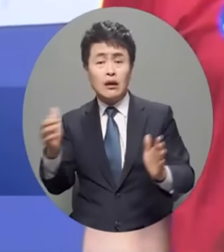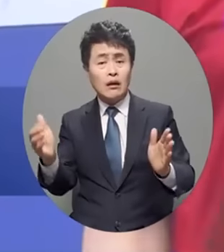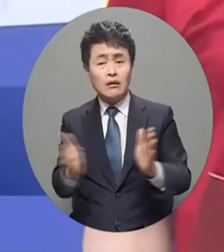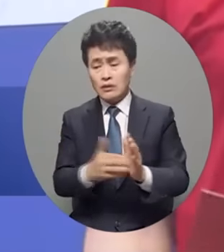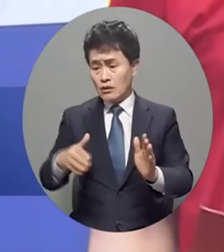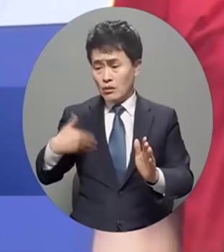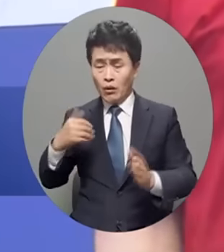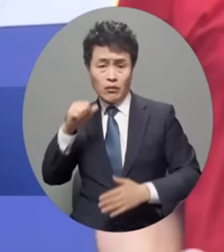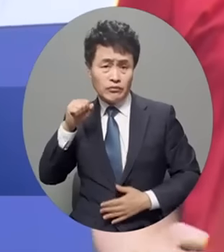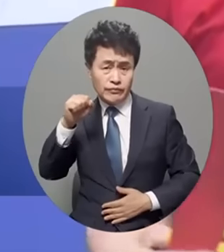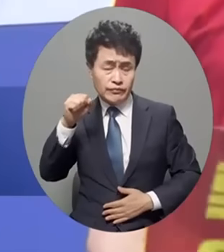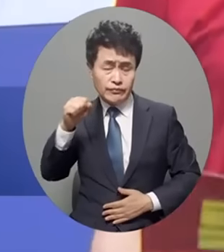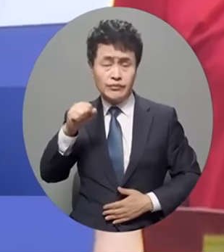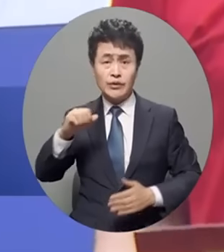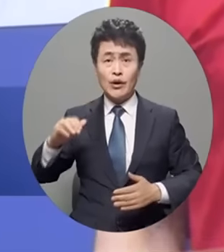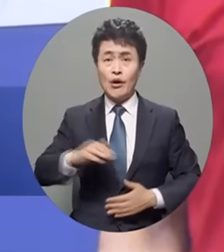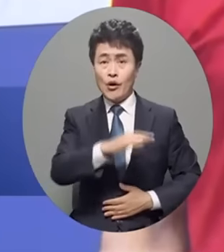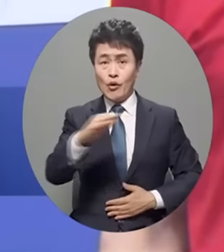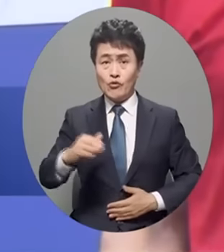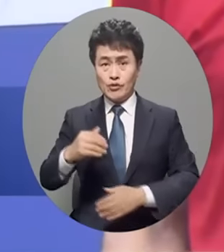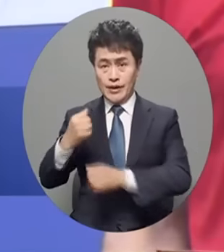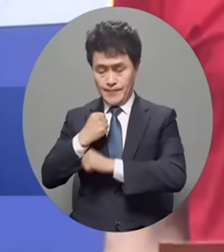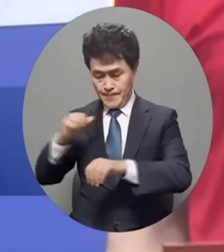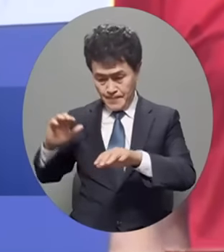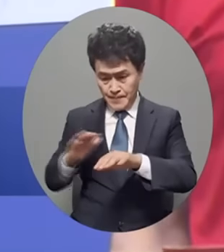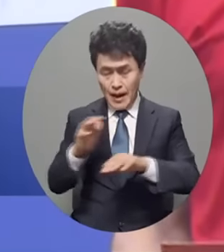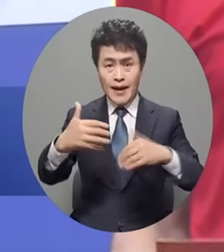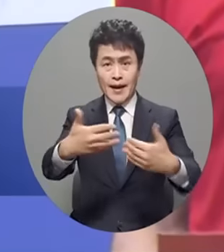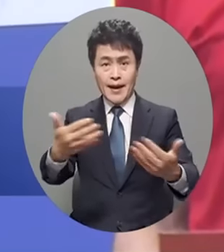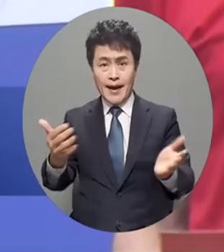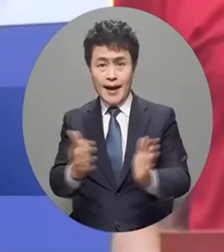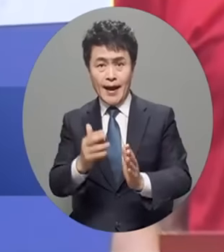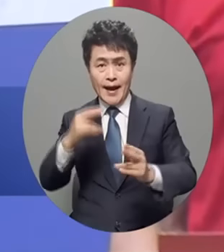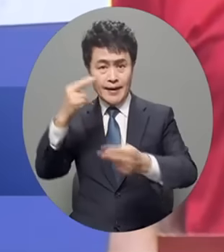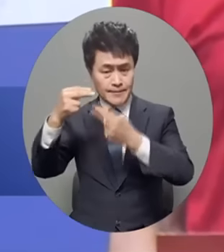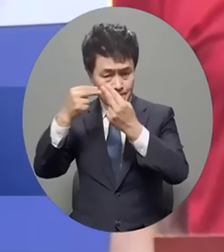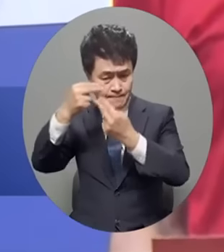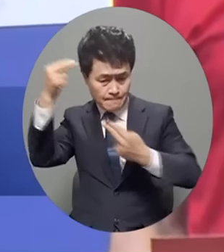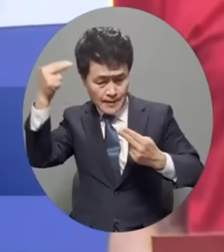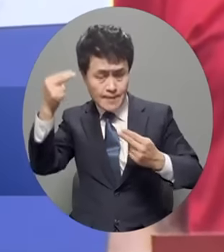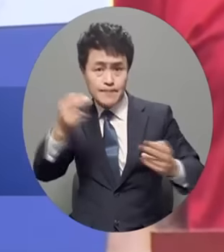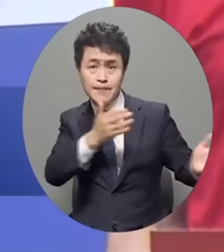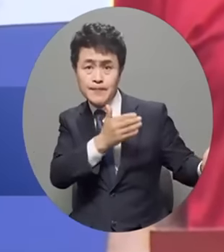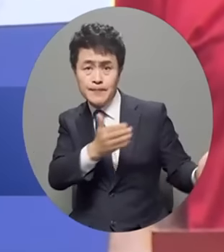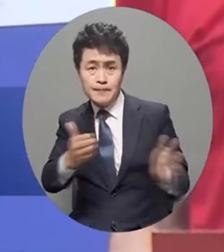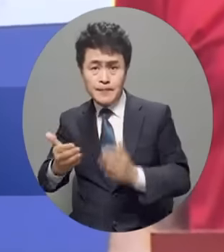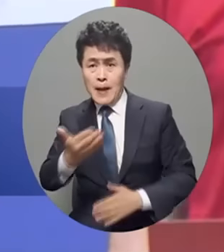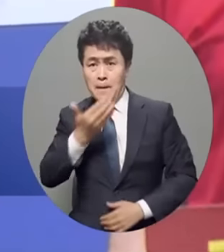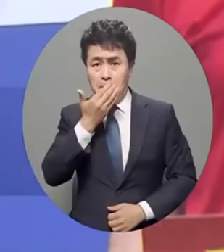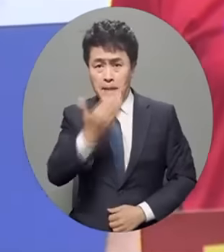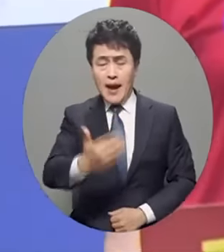싸움에 우리 해병대는 결사항전의 준비가 되어